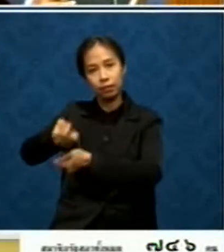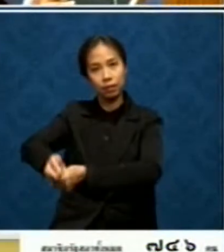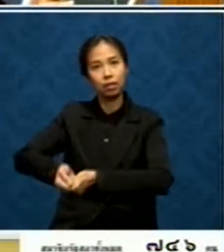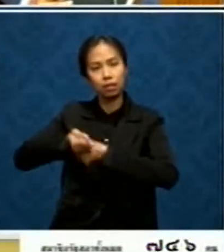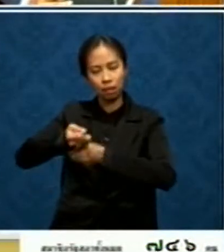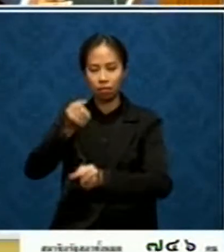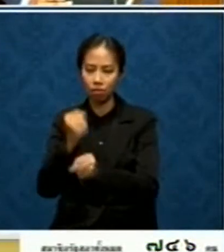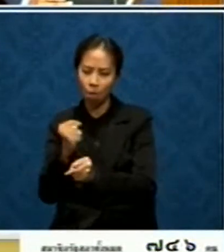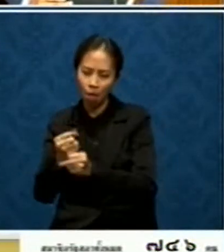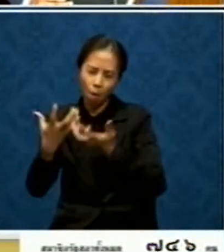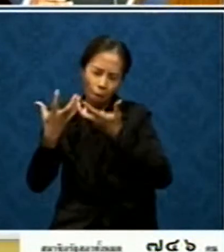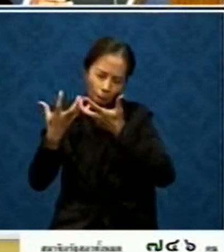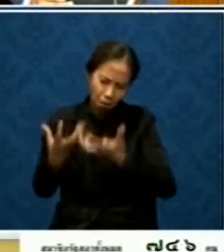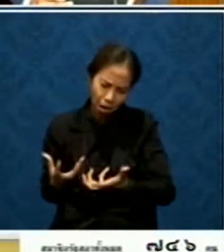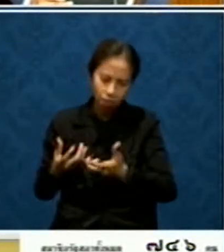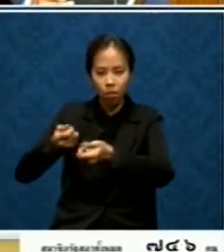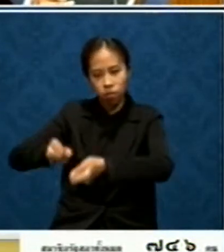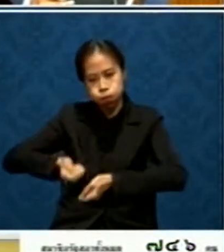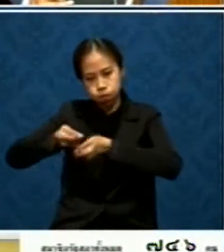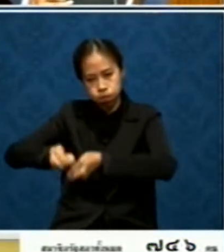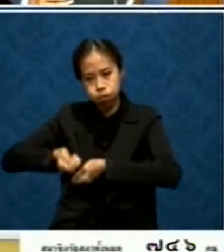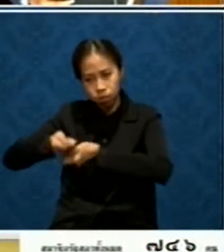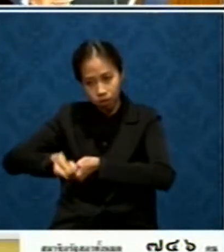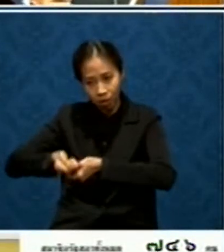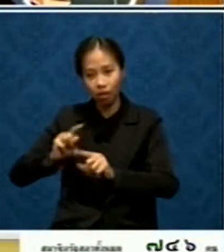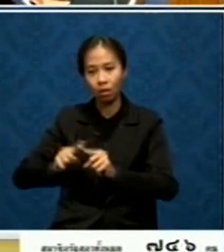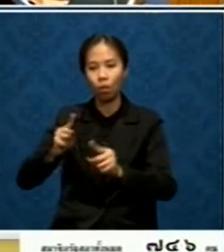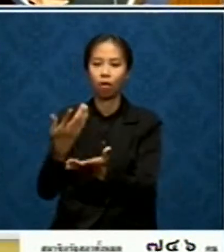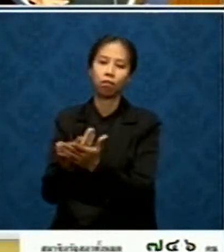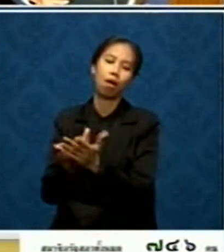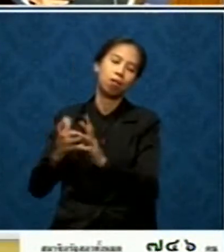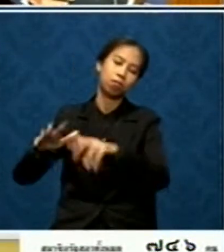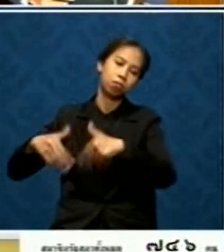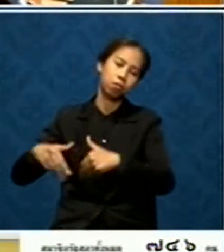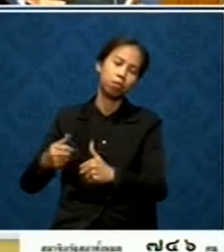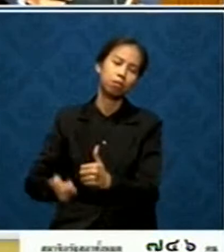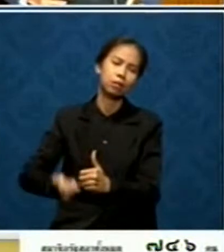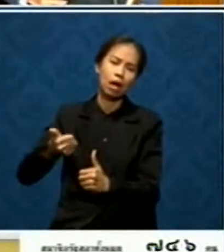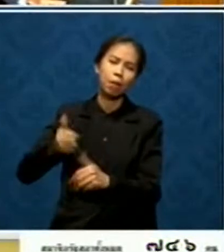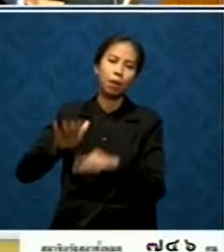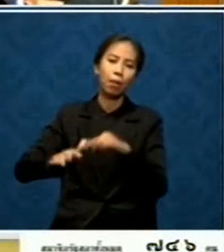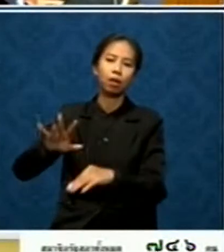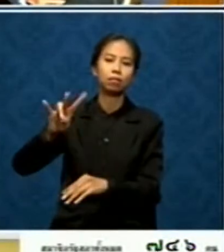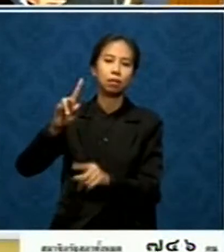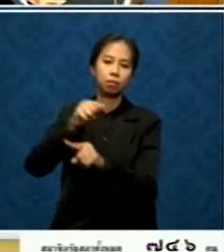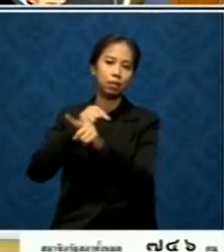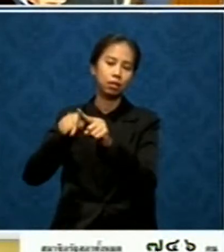านหนักเพื่อเลี้ยงชีพแต่กลับสะท้อนออกมาเป็นมูลค่าเพียงร้อยละ7ต่อ GDP